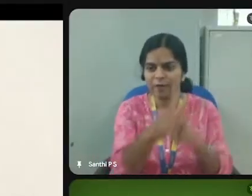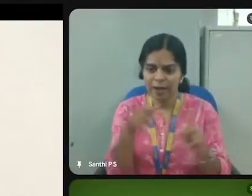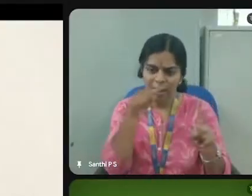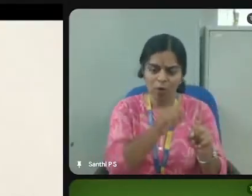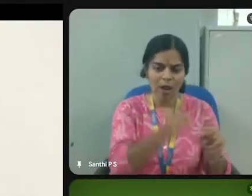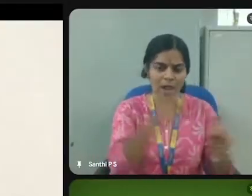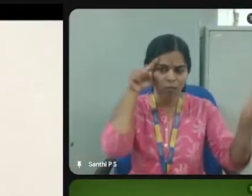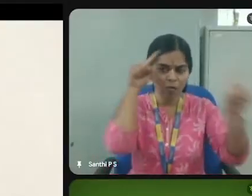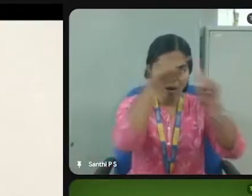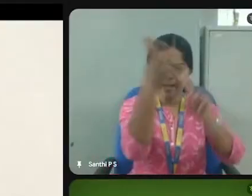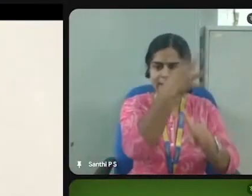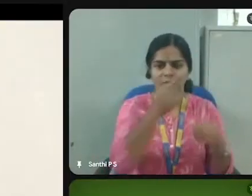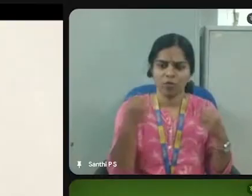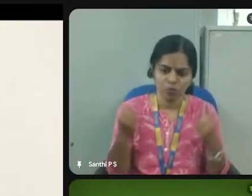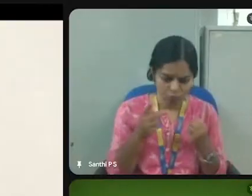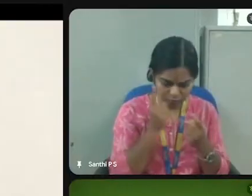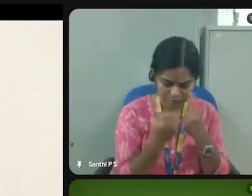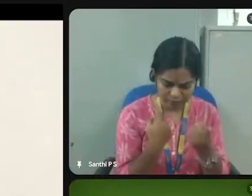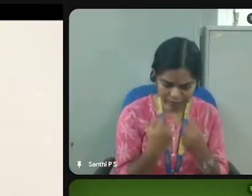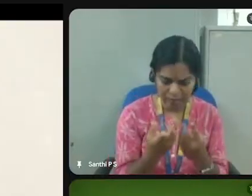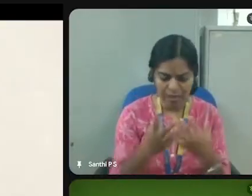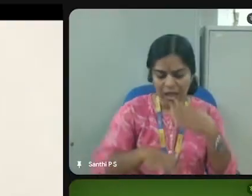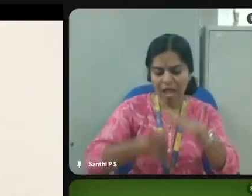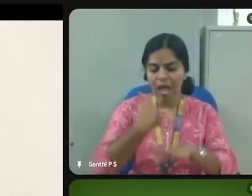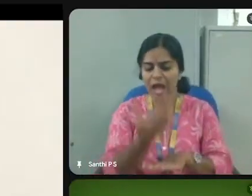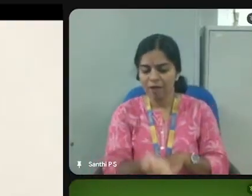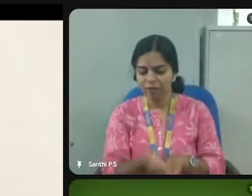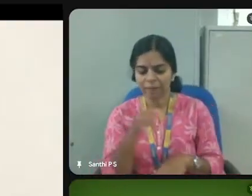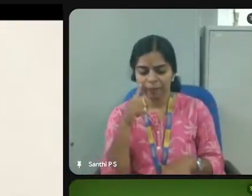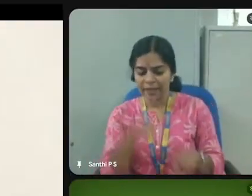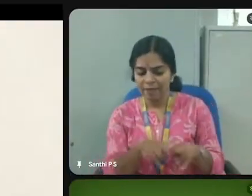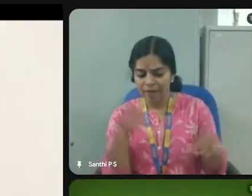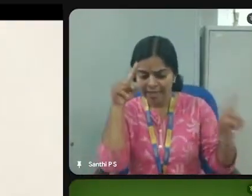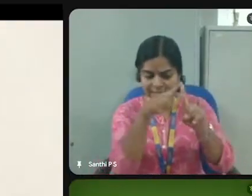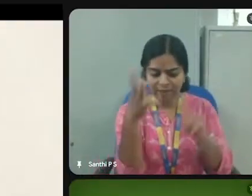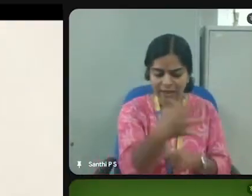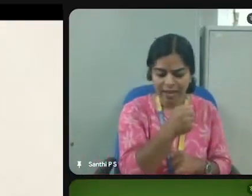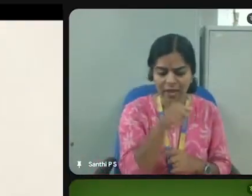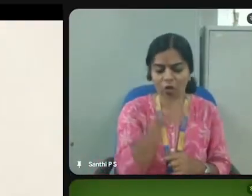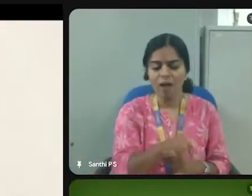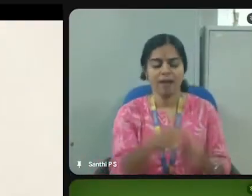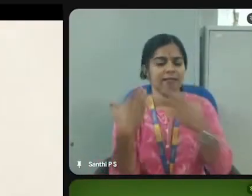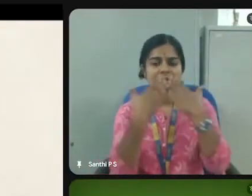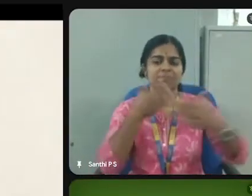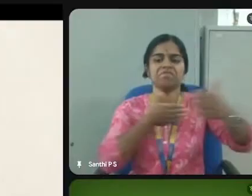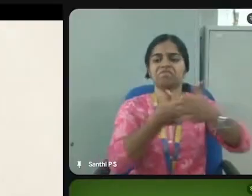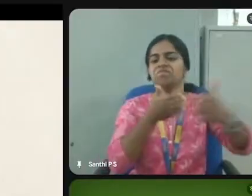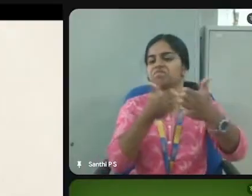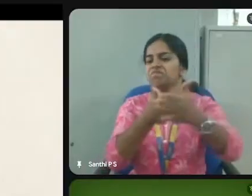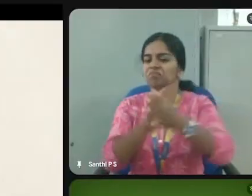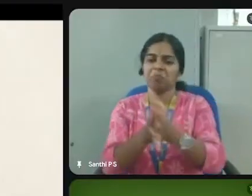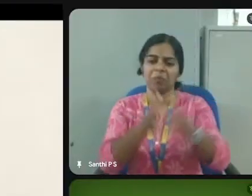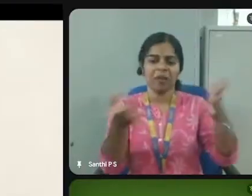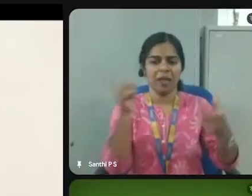പഠന പരിമിതികൾ വരാനുള്ള സാധ്യതകൾ കൂടുതൽ കാണാൻ പറ്റും. സോ അതിനു വേണ്ടിയിട്ട് നമ്മൾ ആദ്യം തന്നെ സെൻസറി പ്രോസസ്സിങ്,